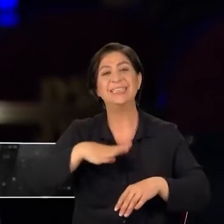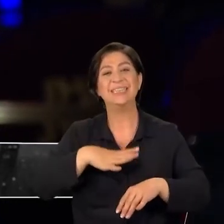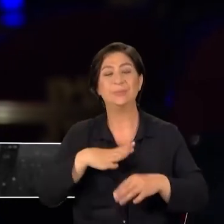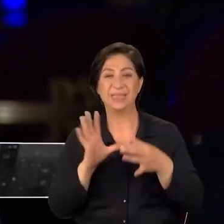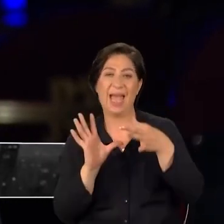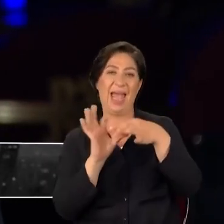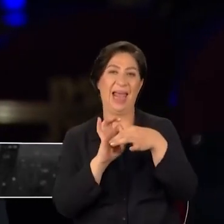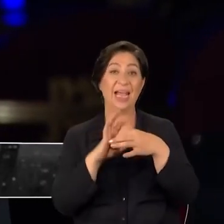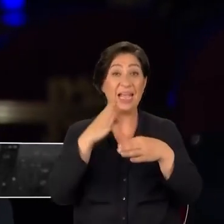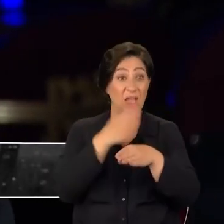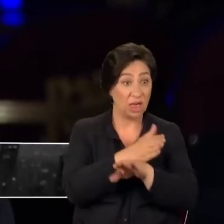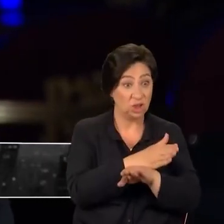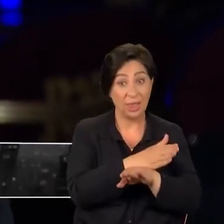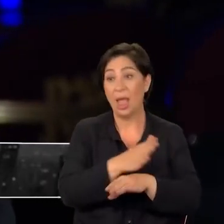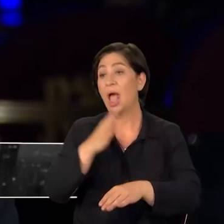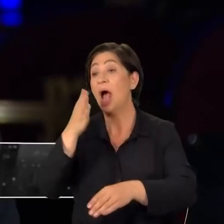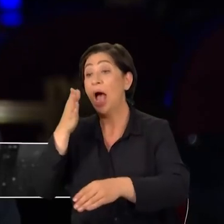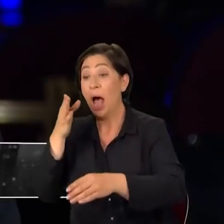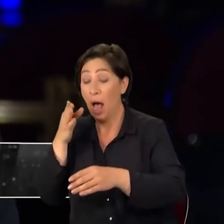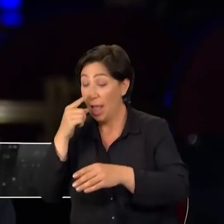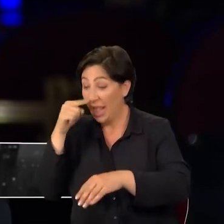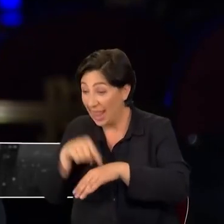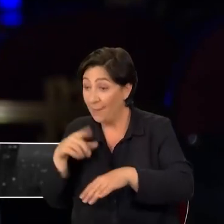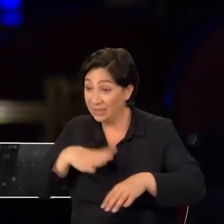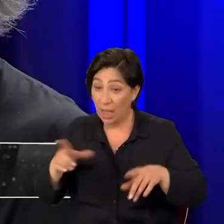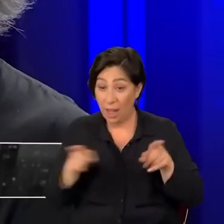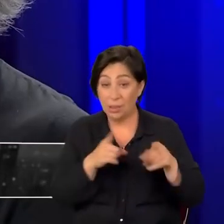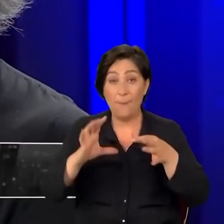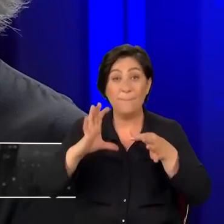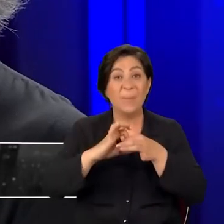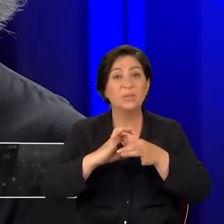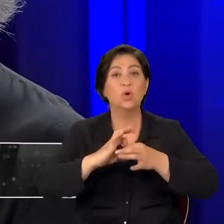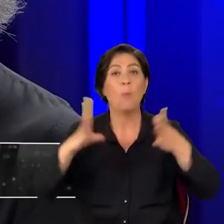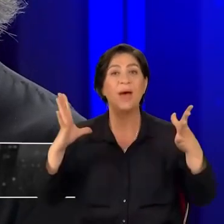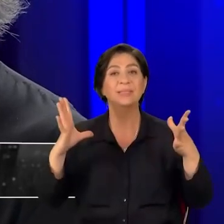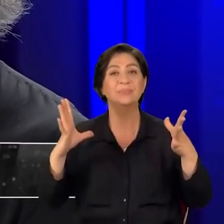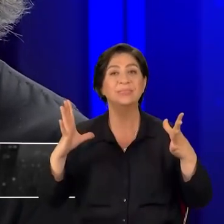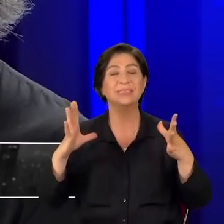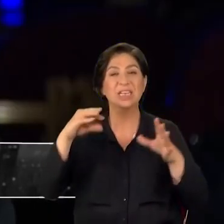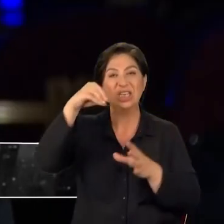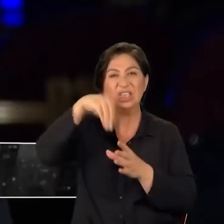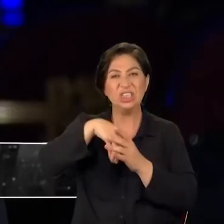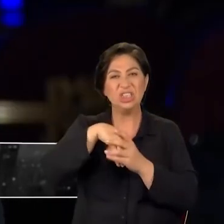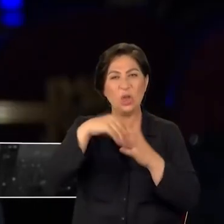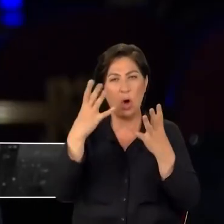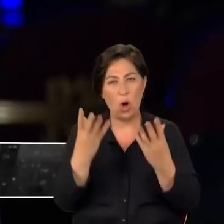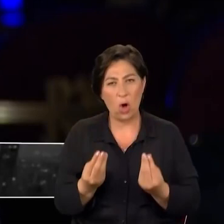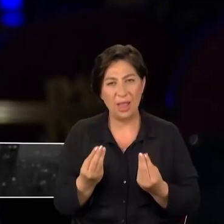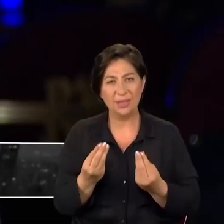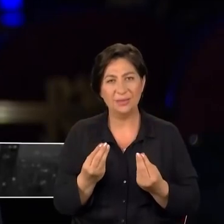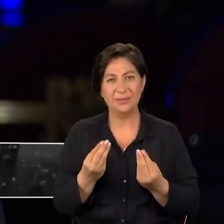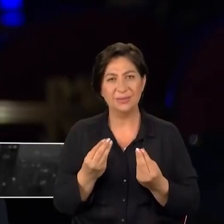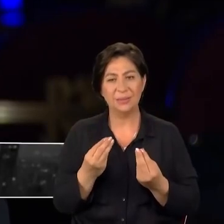inanmak istediklerimizle gerçekle hakikat arasındaki bağlantıyı kopardığımız, içinde